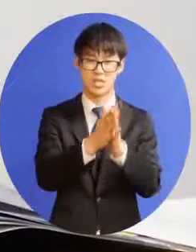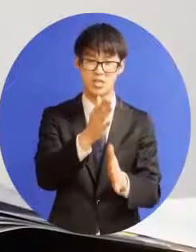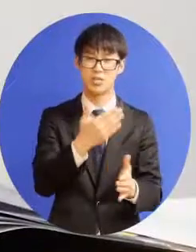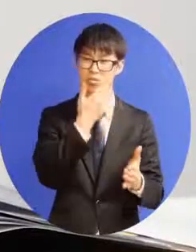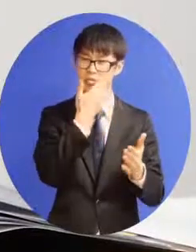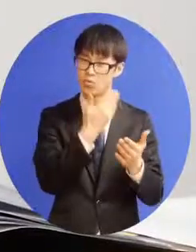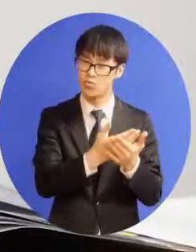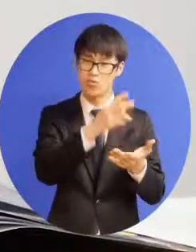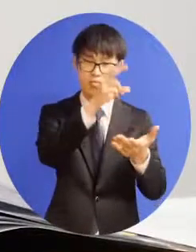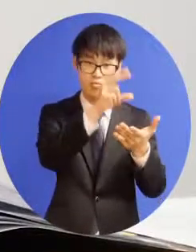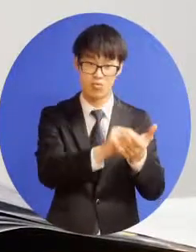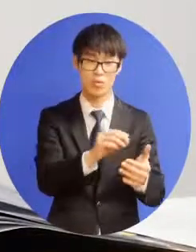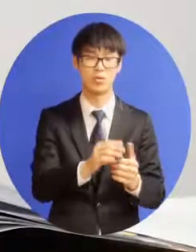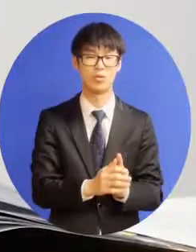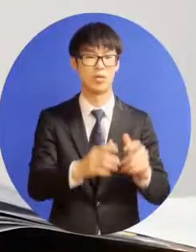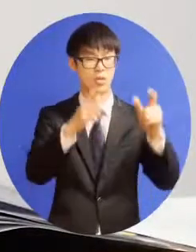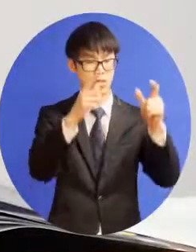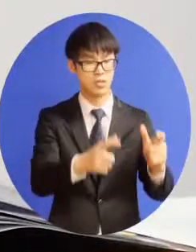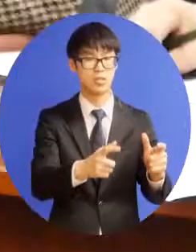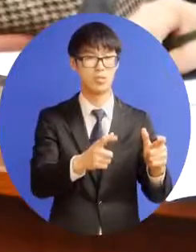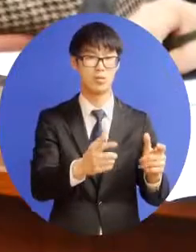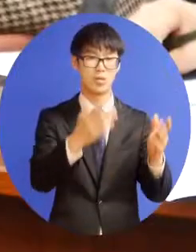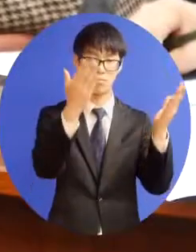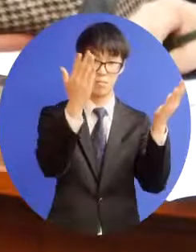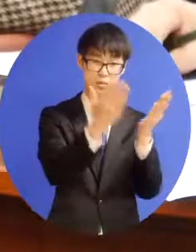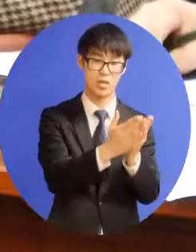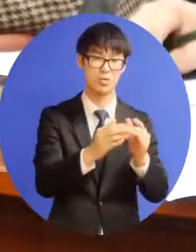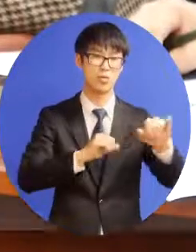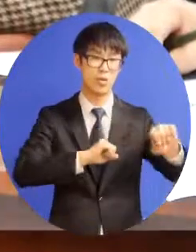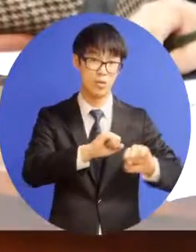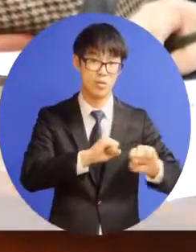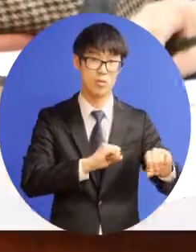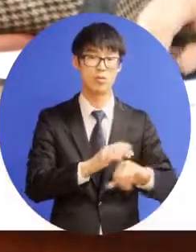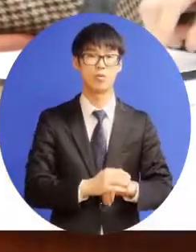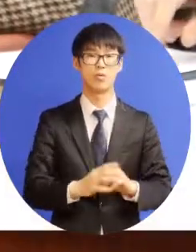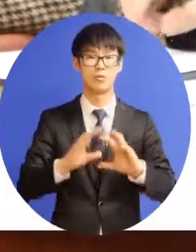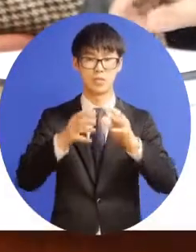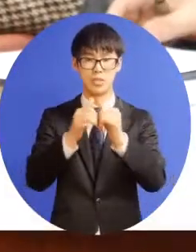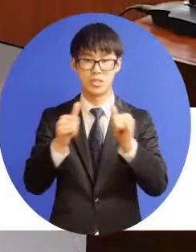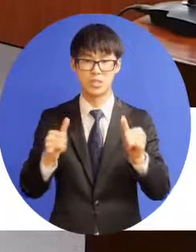과제를 연계해 지역 실정에 맞는 창의 시책을 추진하고